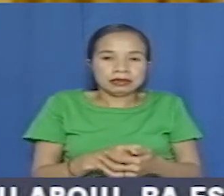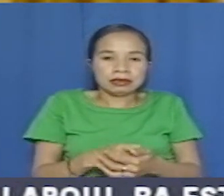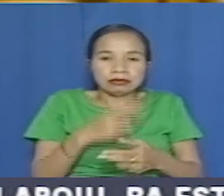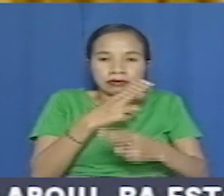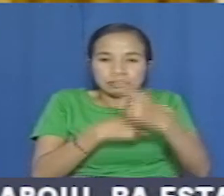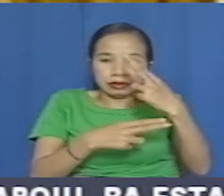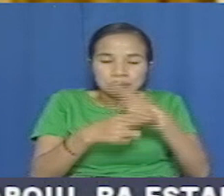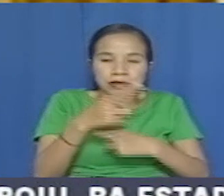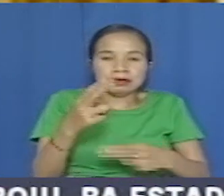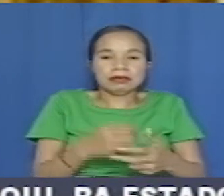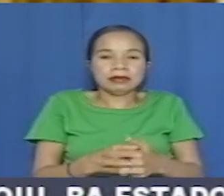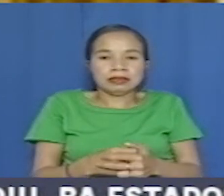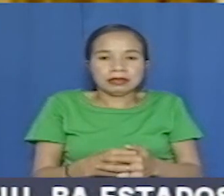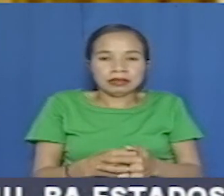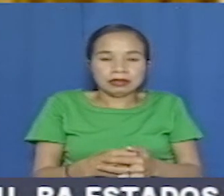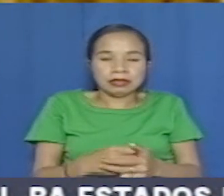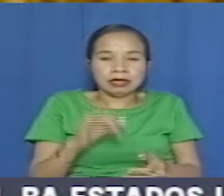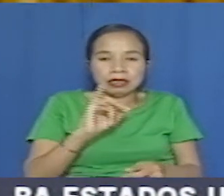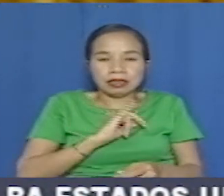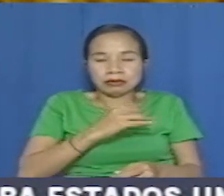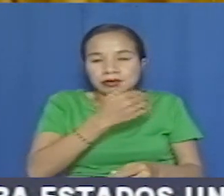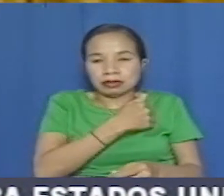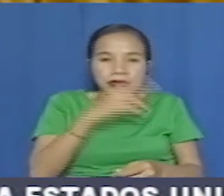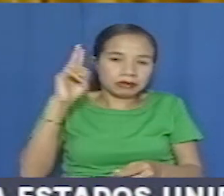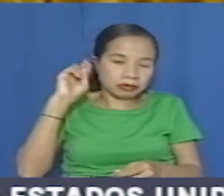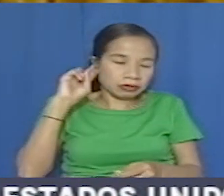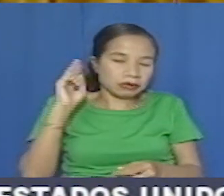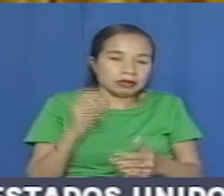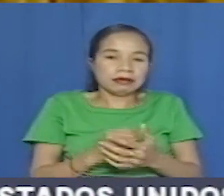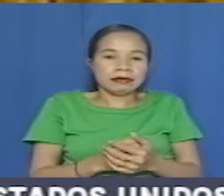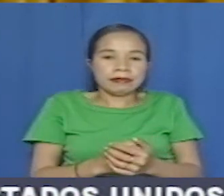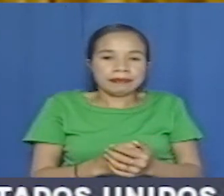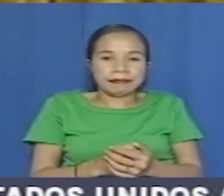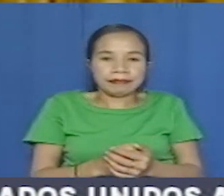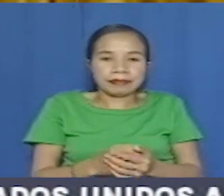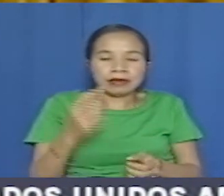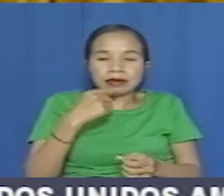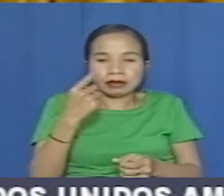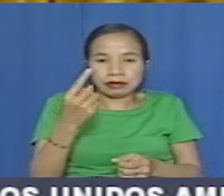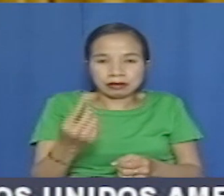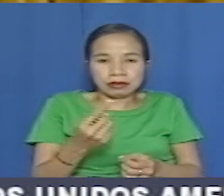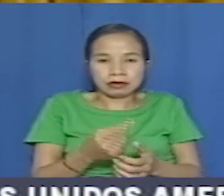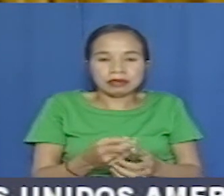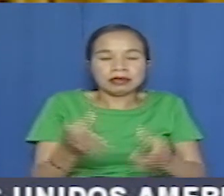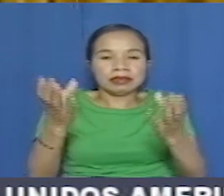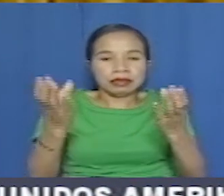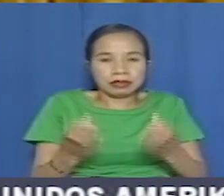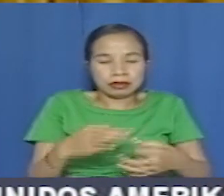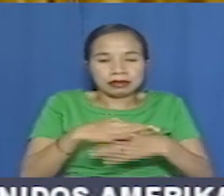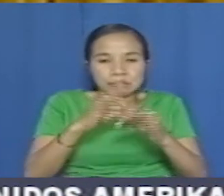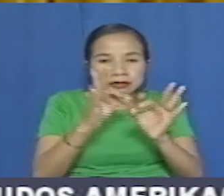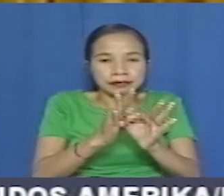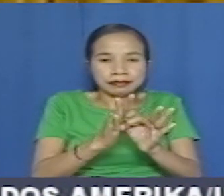hamudu kiliba hausida ukrona direta mas inkontri da kapenia ni atete kata ni akara kadia